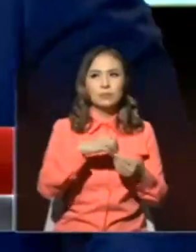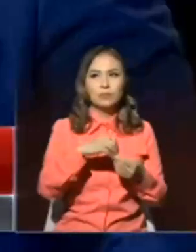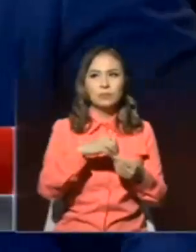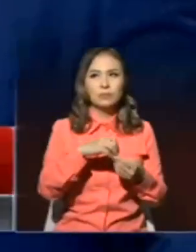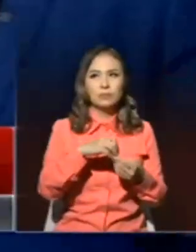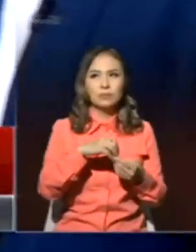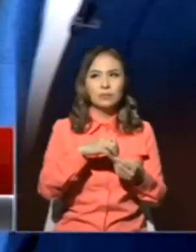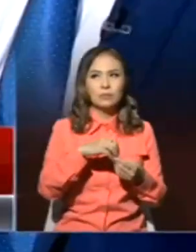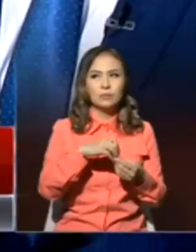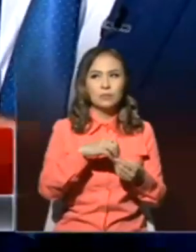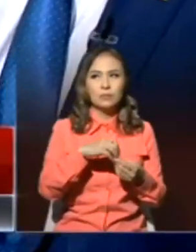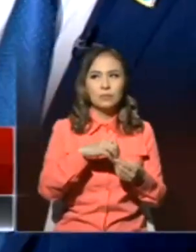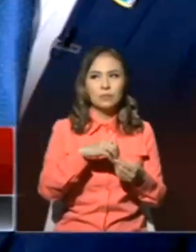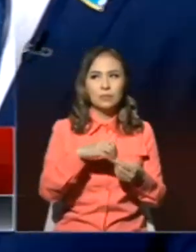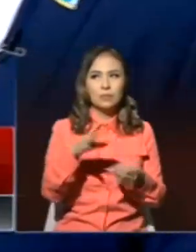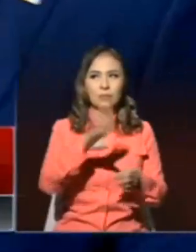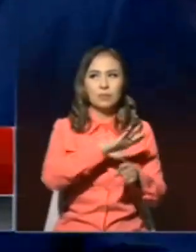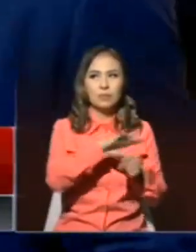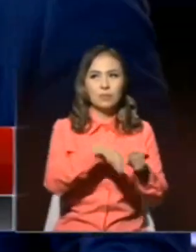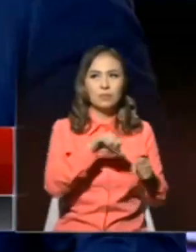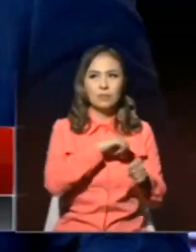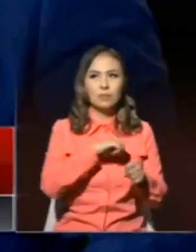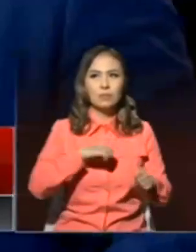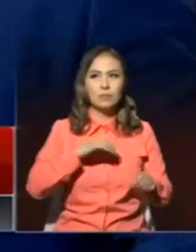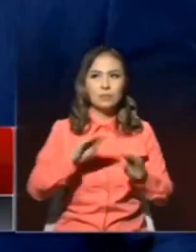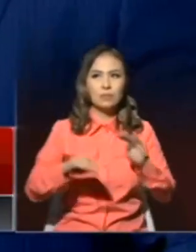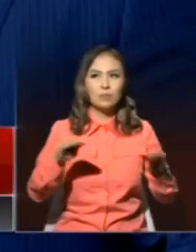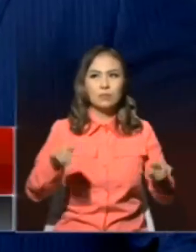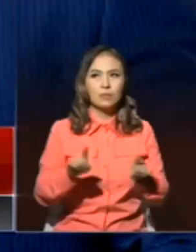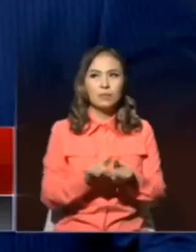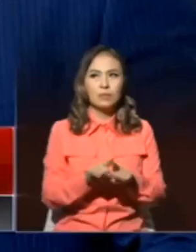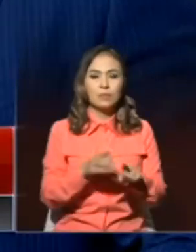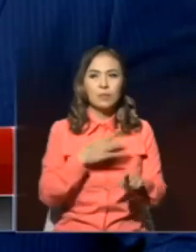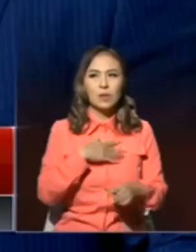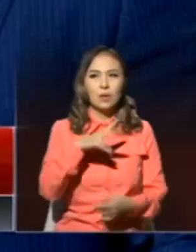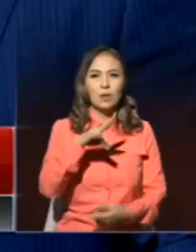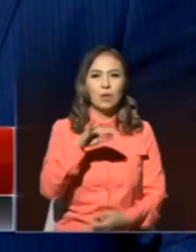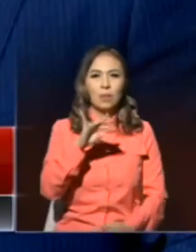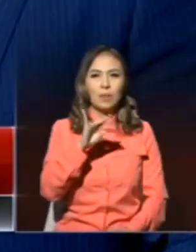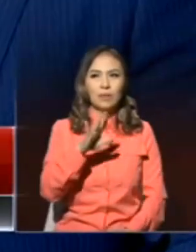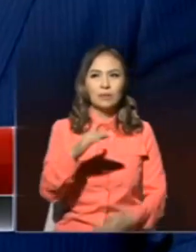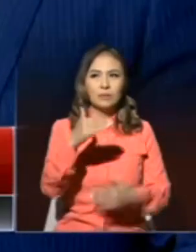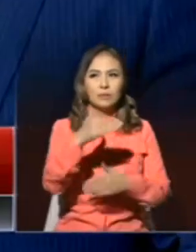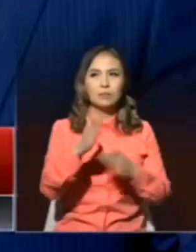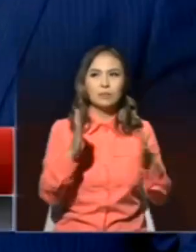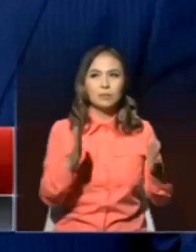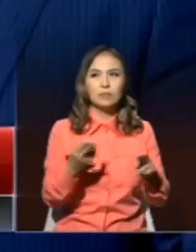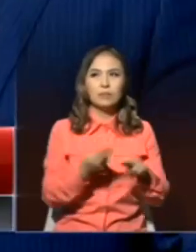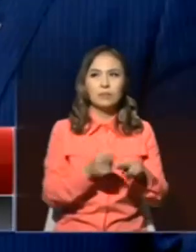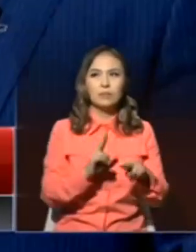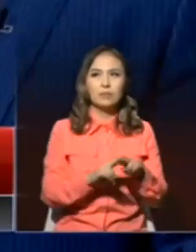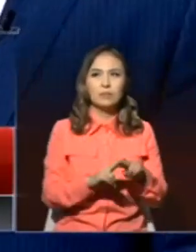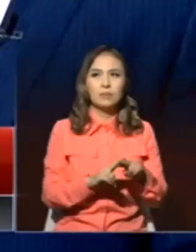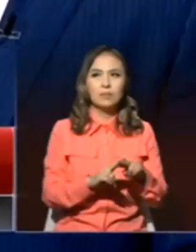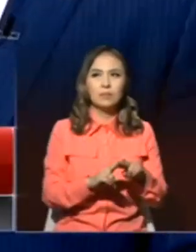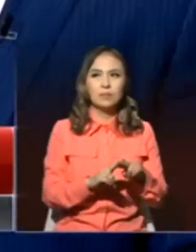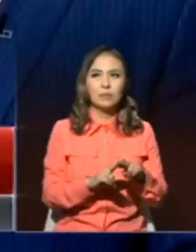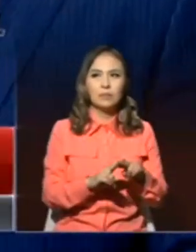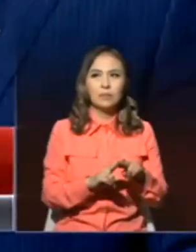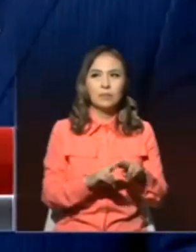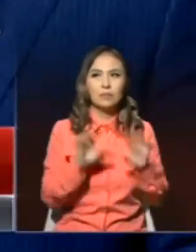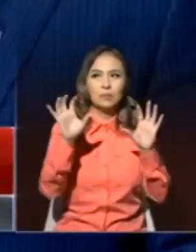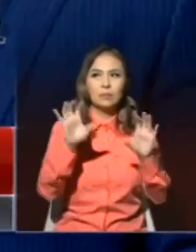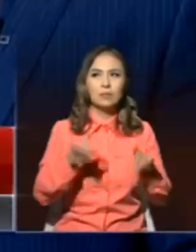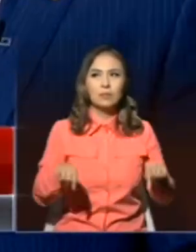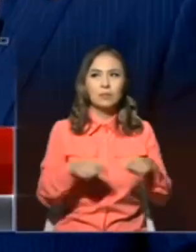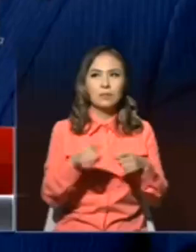Ау, олардың барлығын жойып өзіміз қоямыз дейсіз ғой. Жоқ, мен өзіміздің лотоматик терминалдарына тоқталып тұрмын. Соны айтып тұрмын ғой. Олар заңсыз жұмыс істеп тұр,